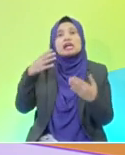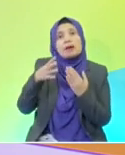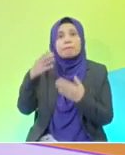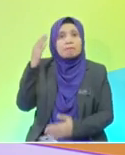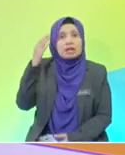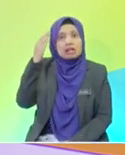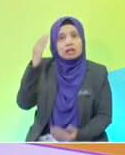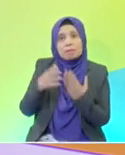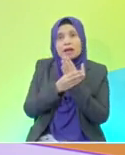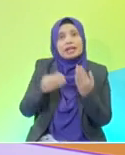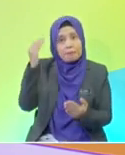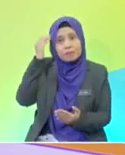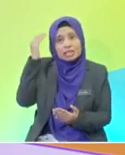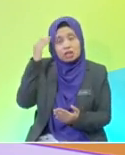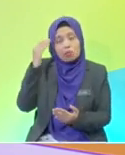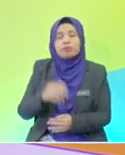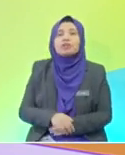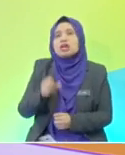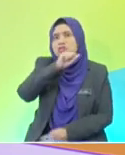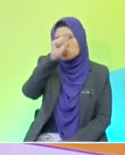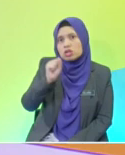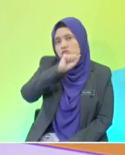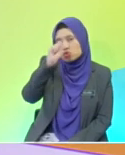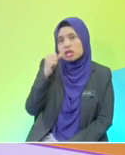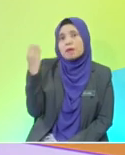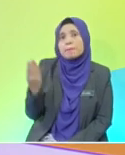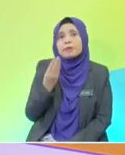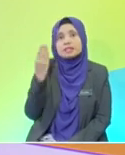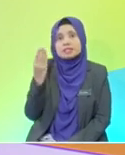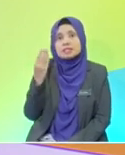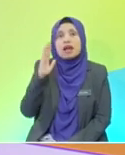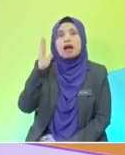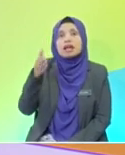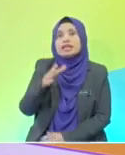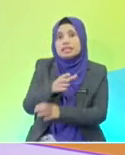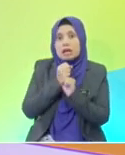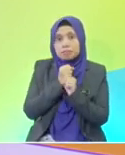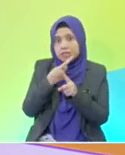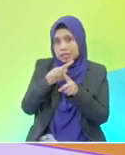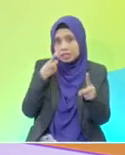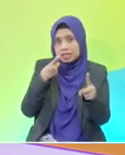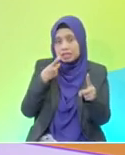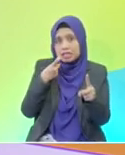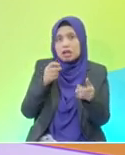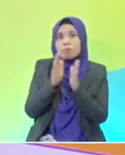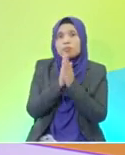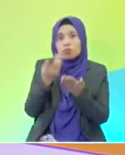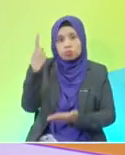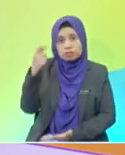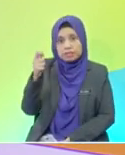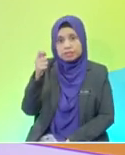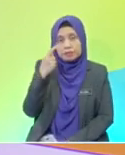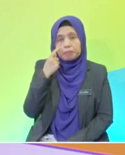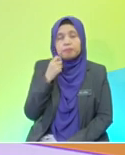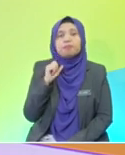di mana soal-soalnya akan diambil daripada buku teks Oke